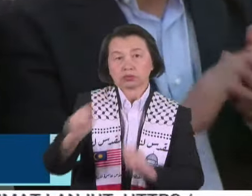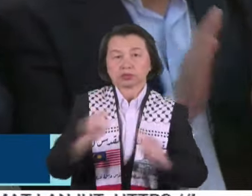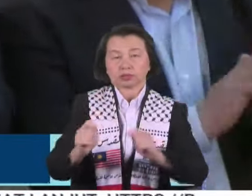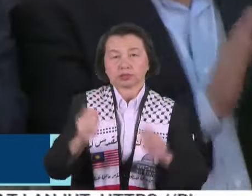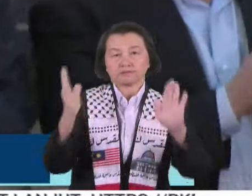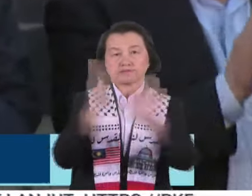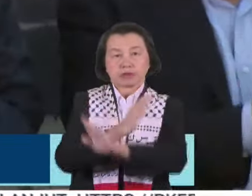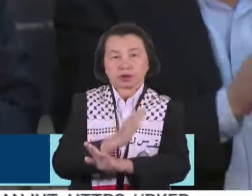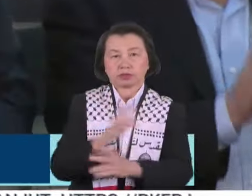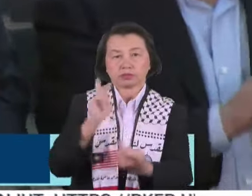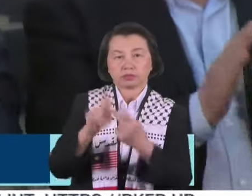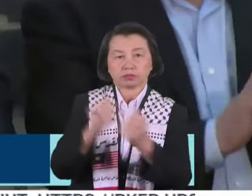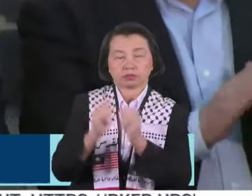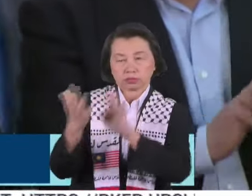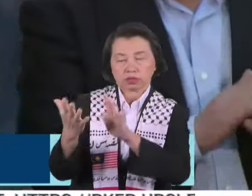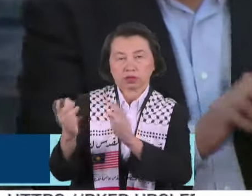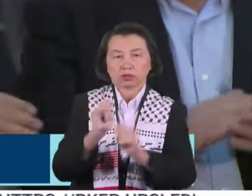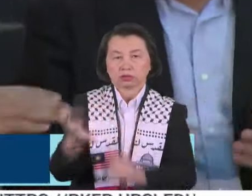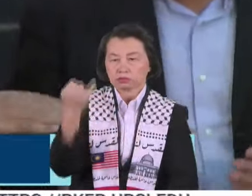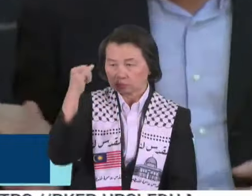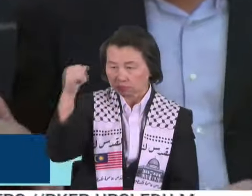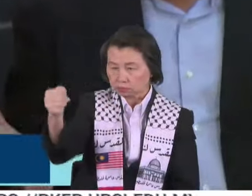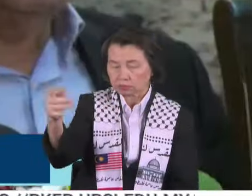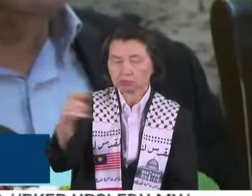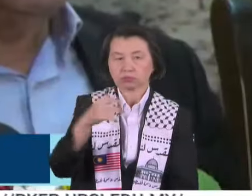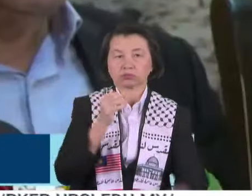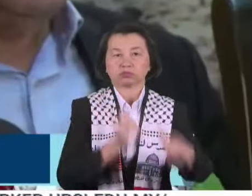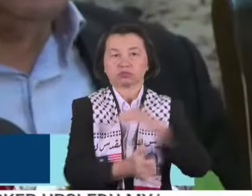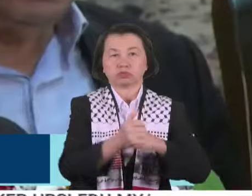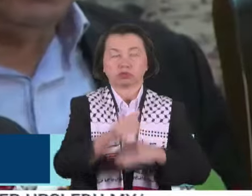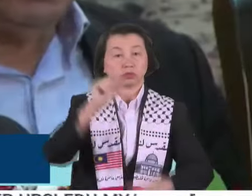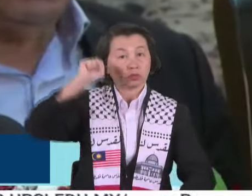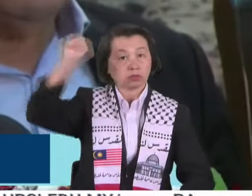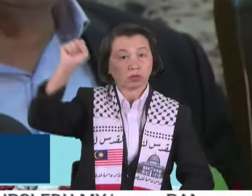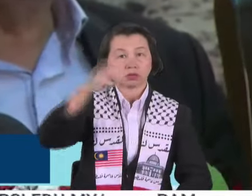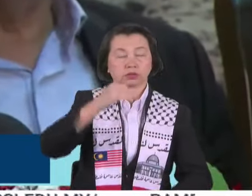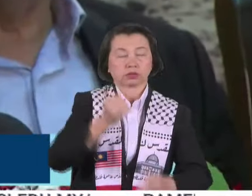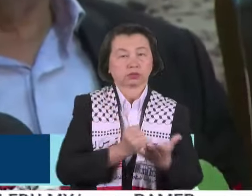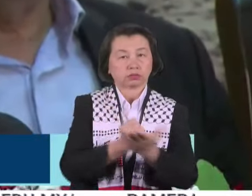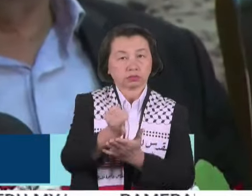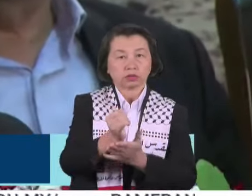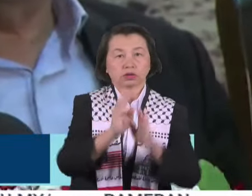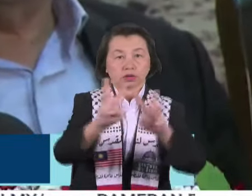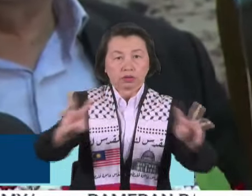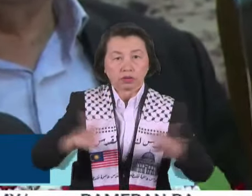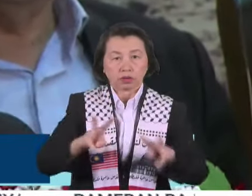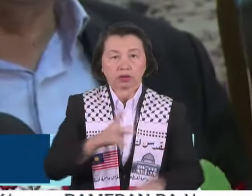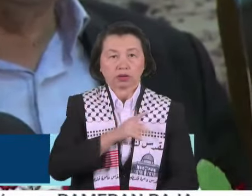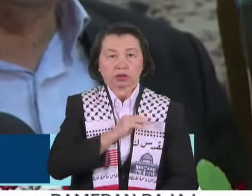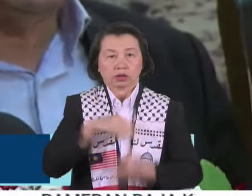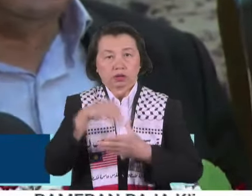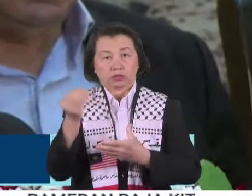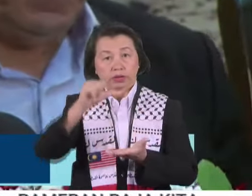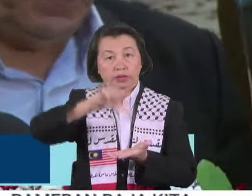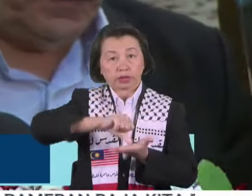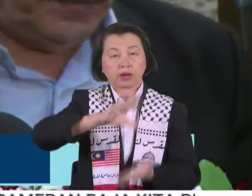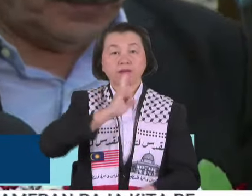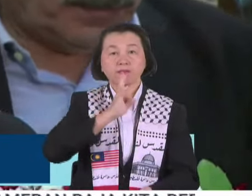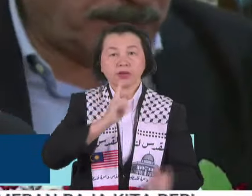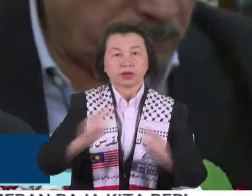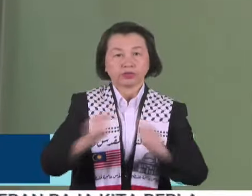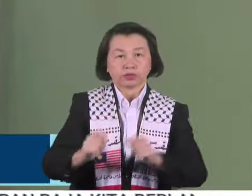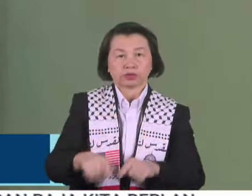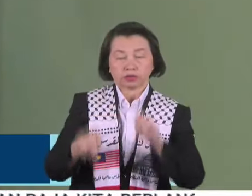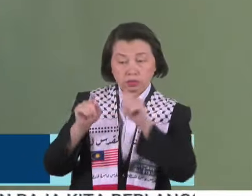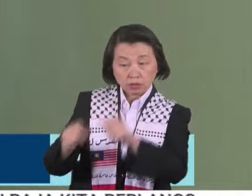bertindak balas sewajarnya terhadap tindakan biadab yang mencabuli kedaulatan dan integriti wilayah. Kementerian Luar Iran menegaskan